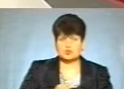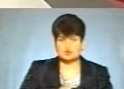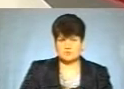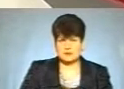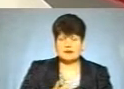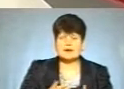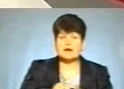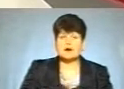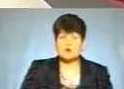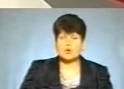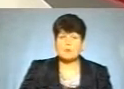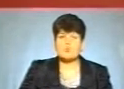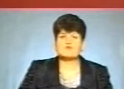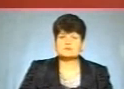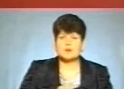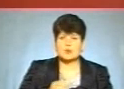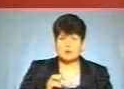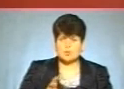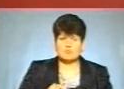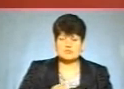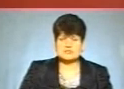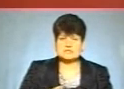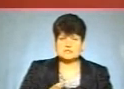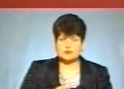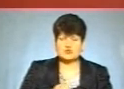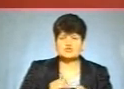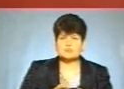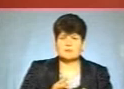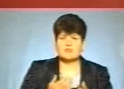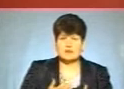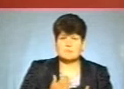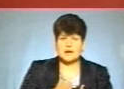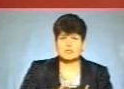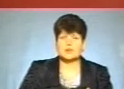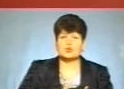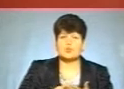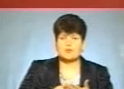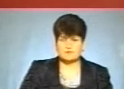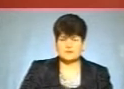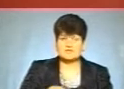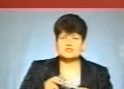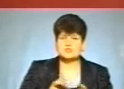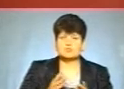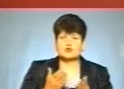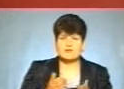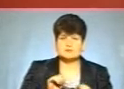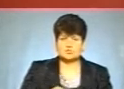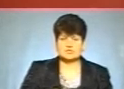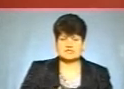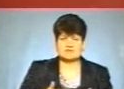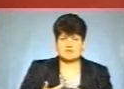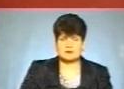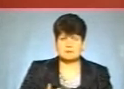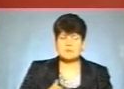Яка роль профспілок в процесі скорочення? Чим ви маєте допомогти? З чим до вас можна звертатися?